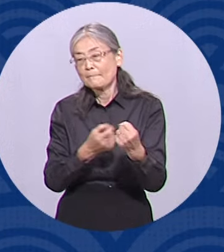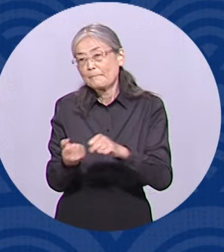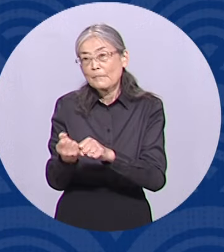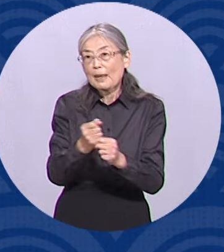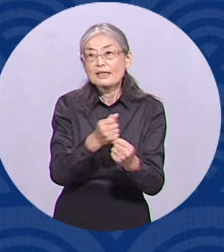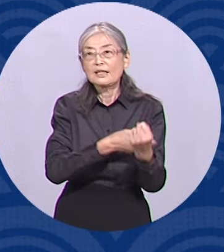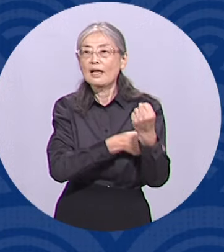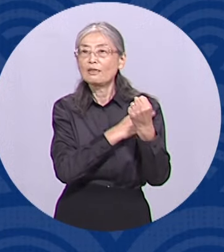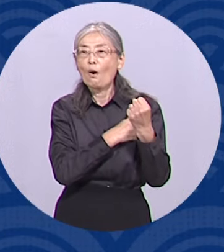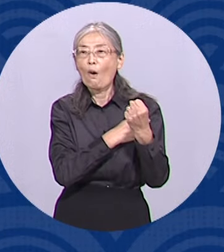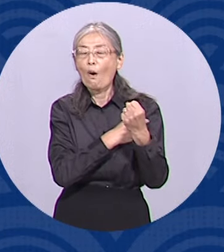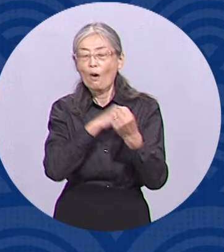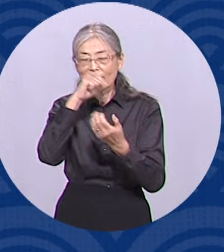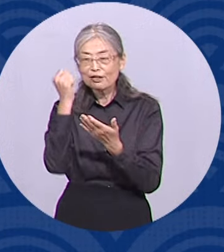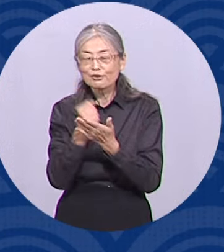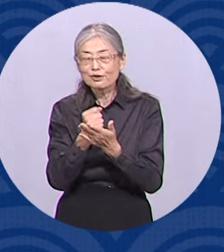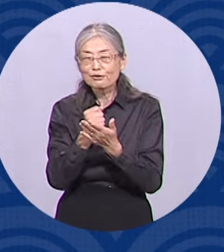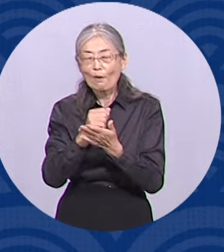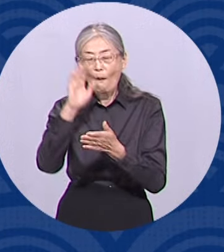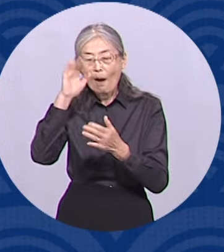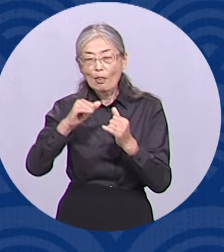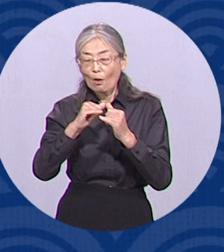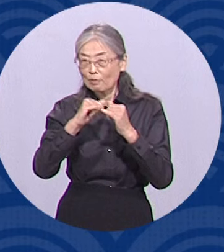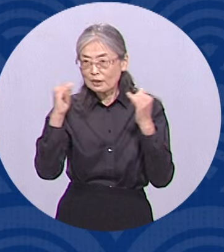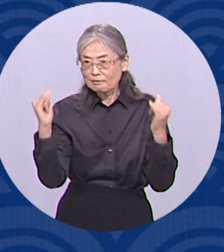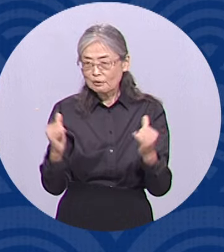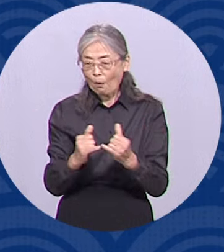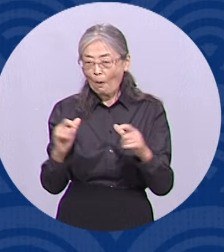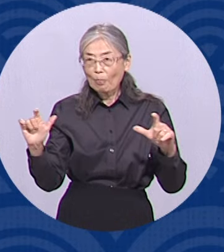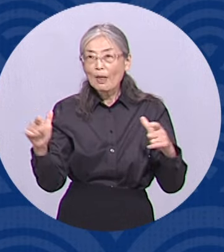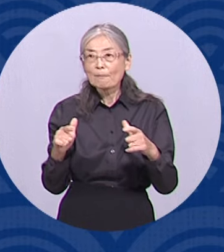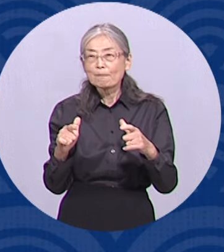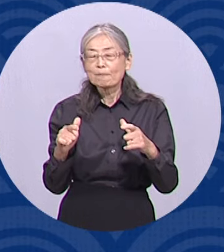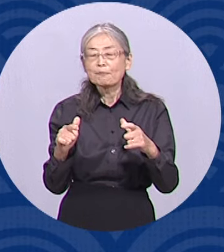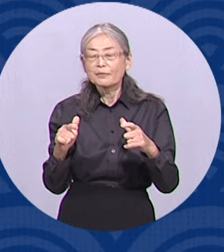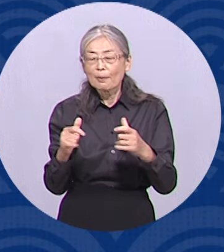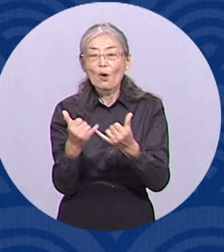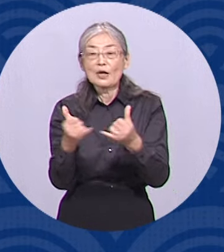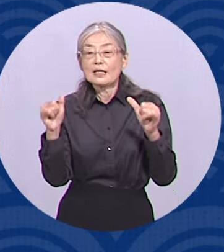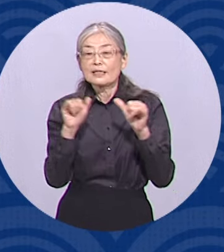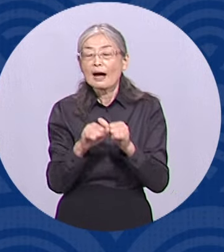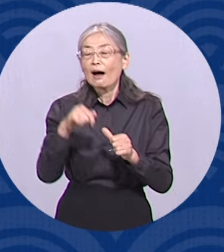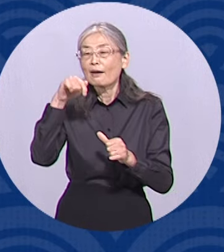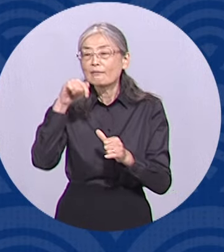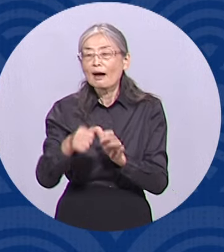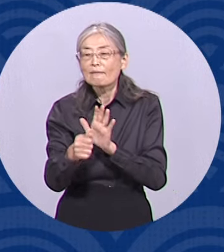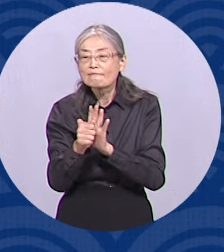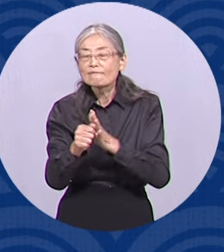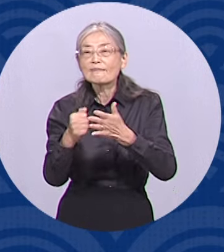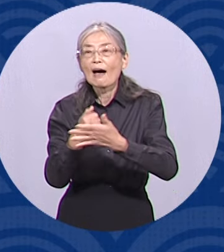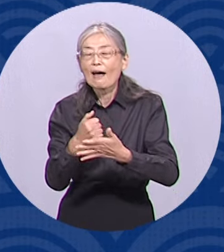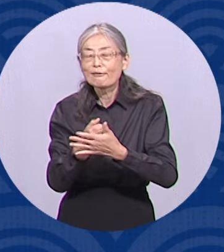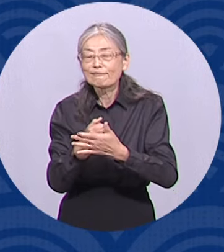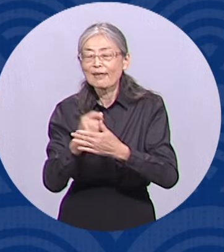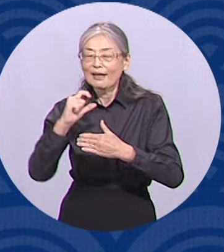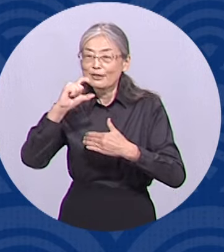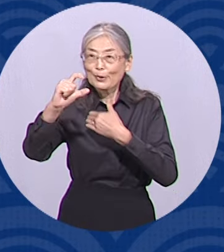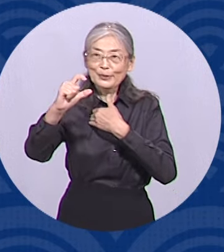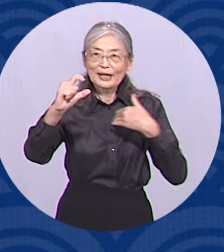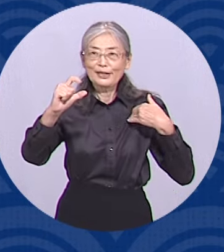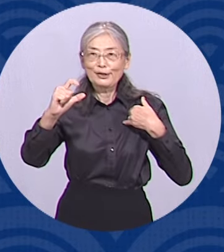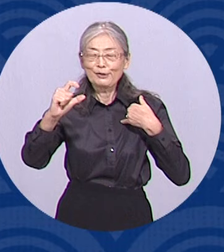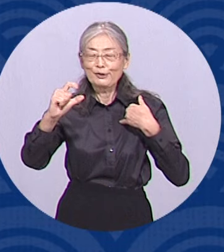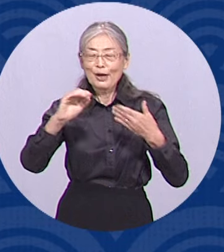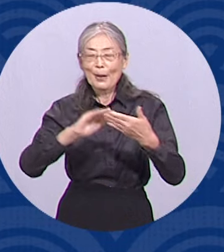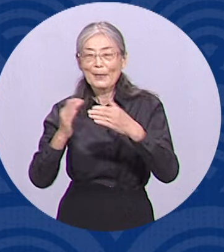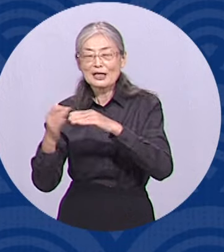、これから人口が減っていってもみんながコンパクトな社会の中で支え合える、まさに持続可能な街